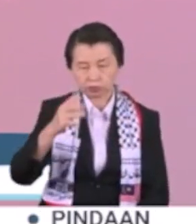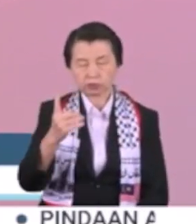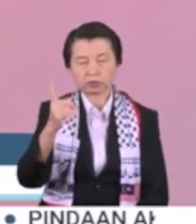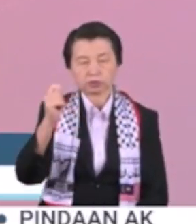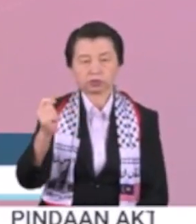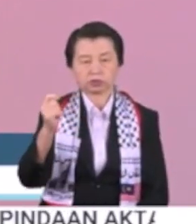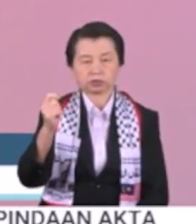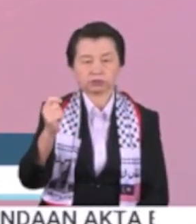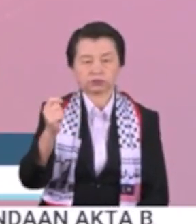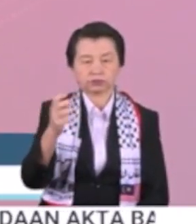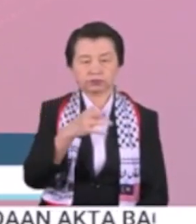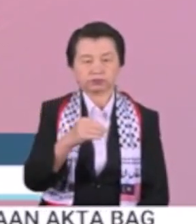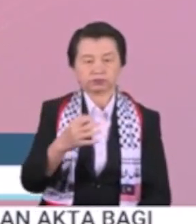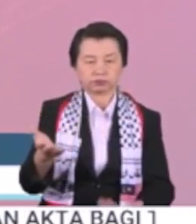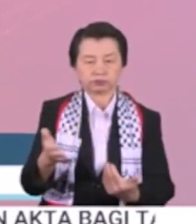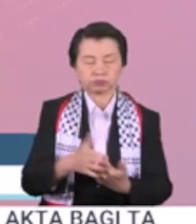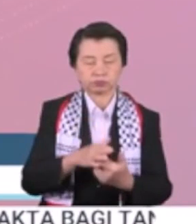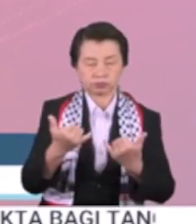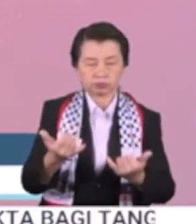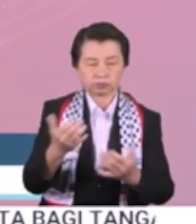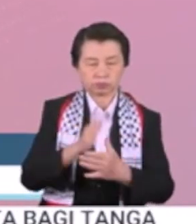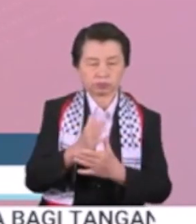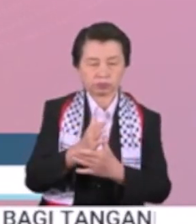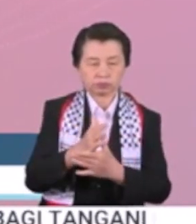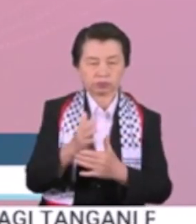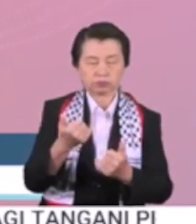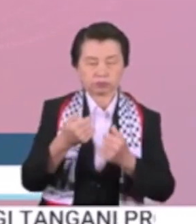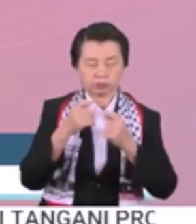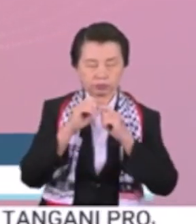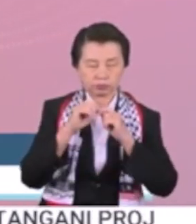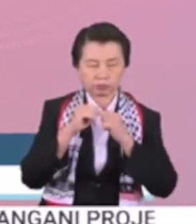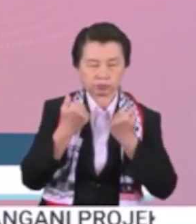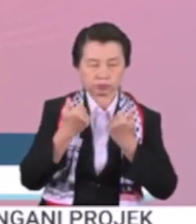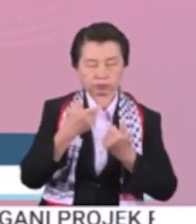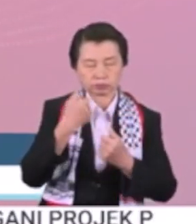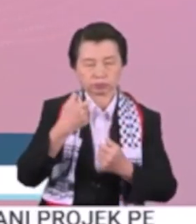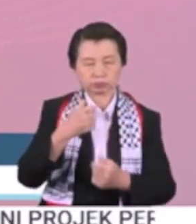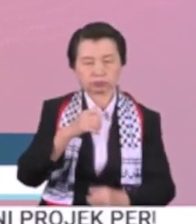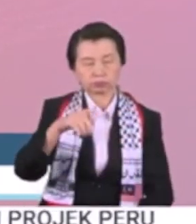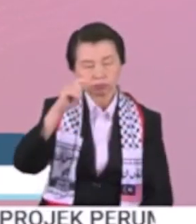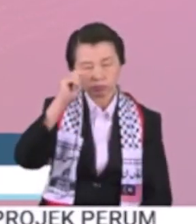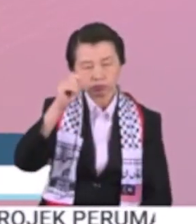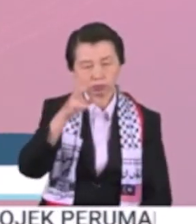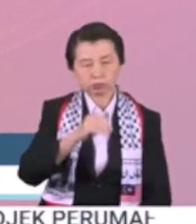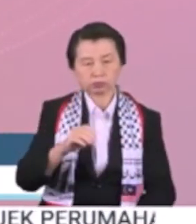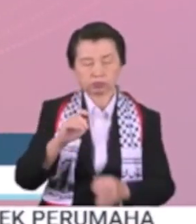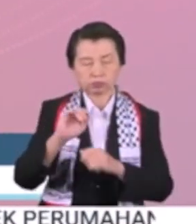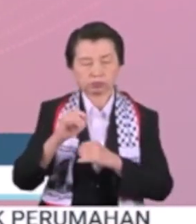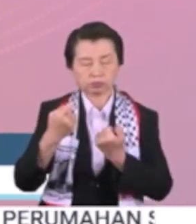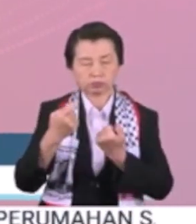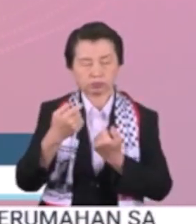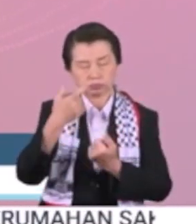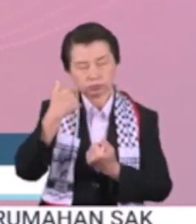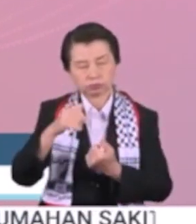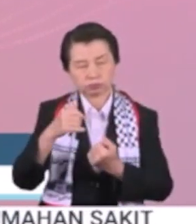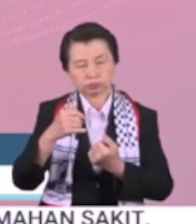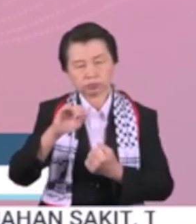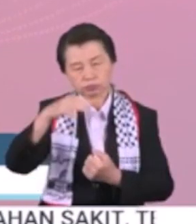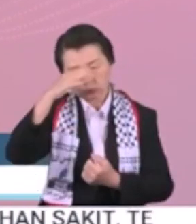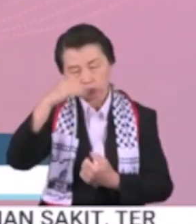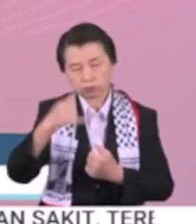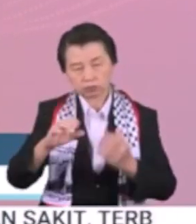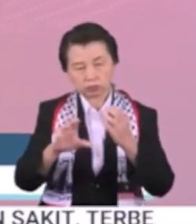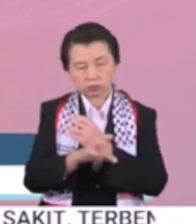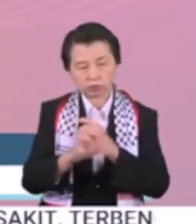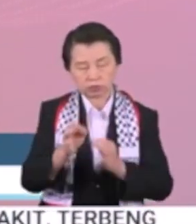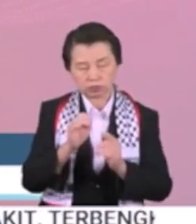Takzim, JDT. Pengendali sementara pasukan Harimau Kumbang, Akmal Rizal Ahmad Rakli berkata, pasukannya mampu menjadi pencabar